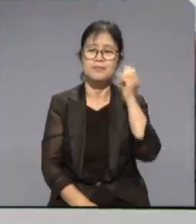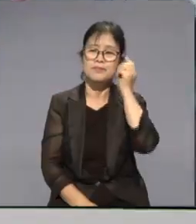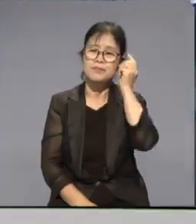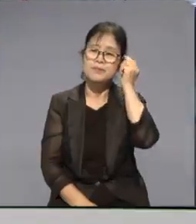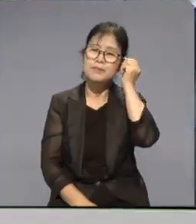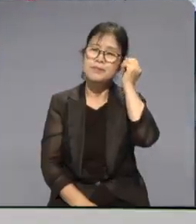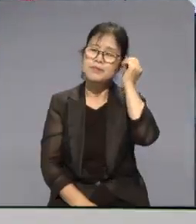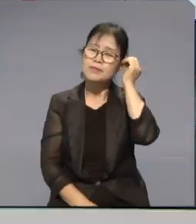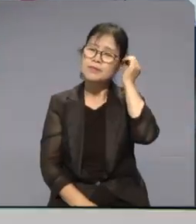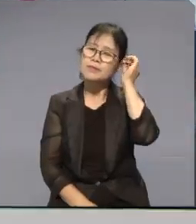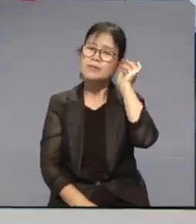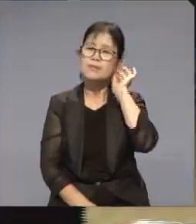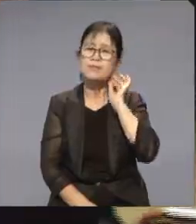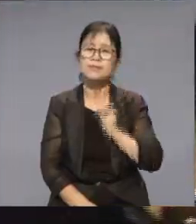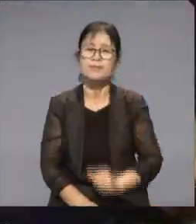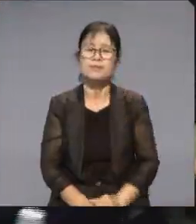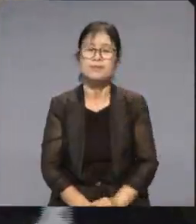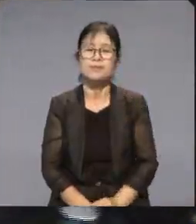기자입니다.